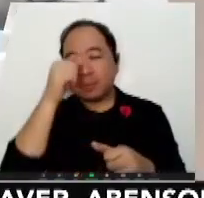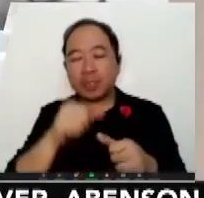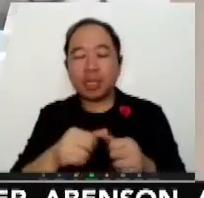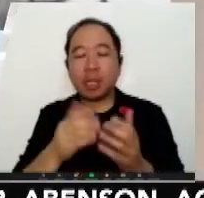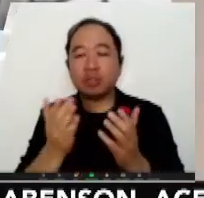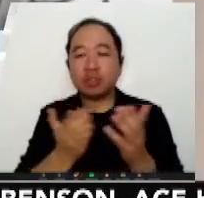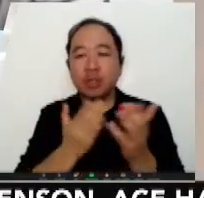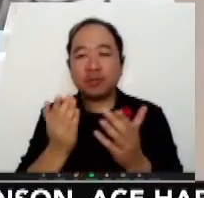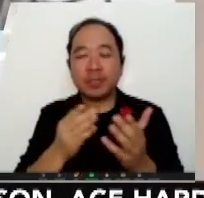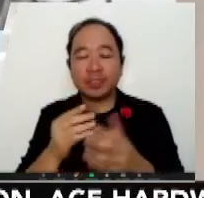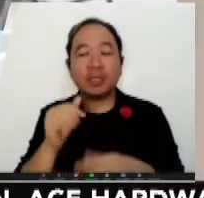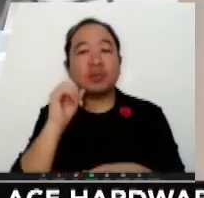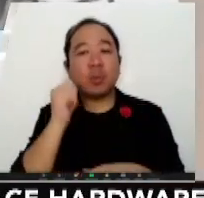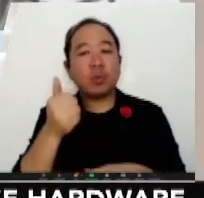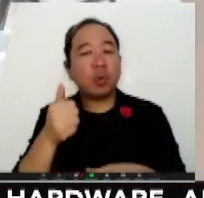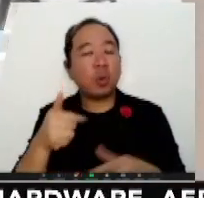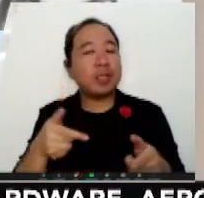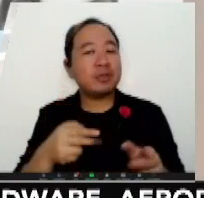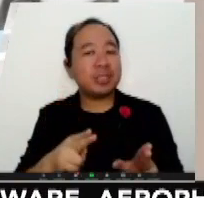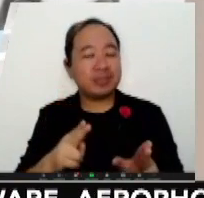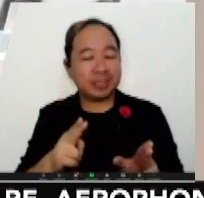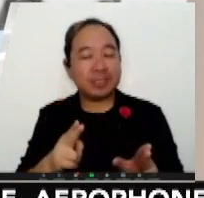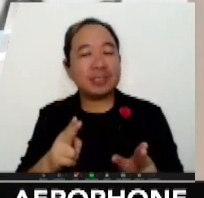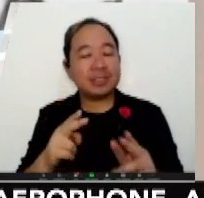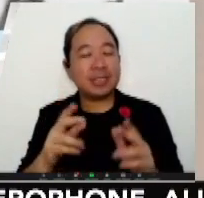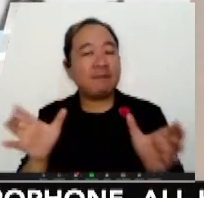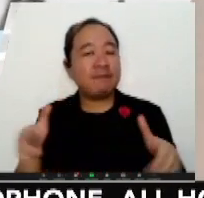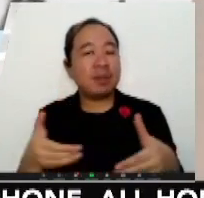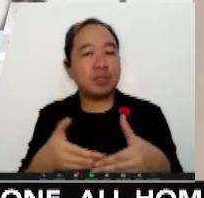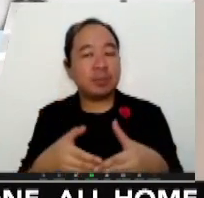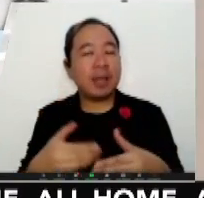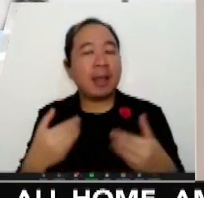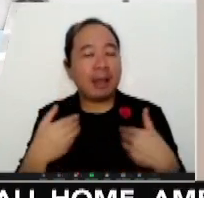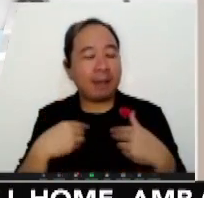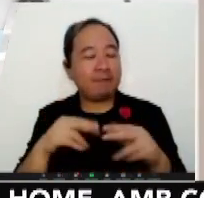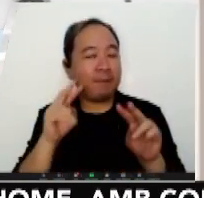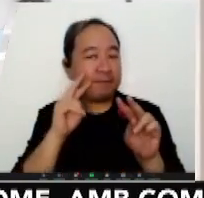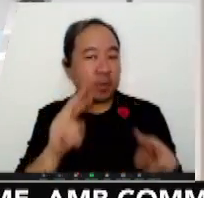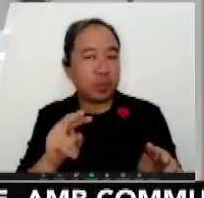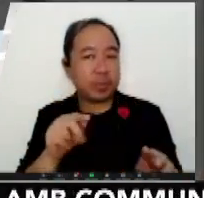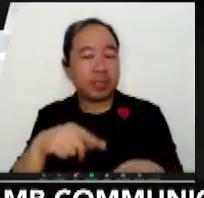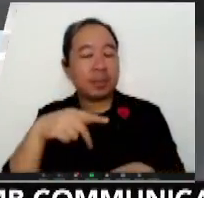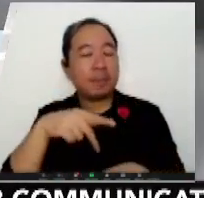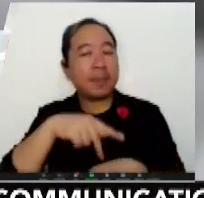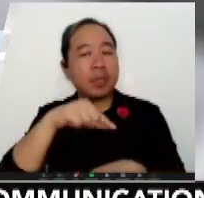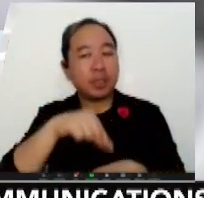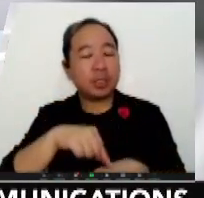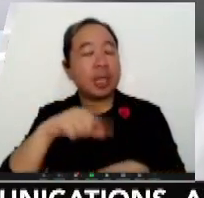Christian Fellowship sa Ortigas. May wake viewing din sa Sukat Paranaque sa Huwebes,